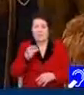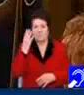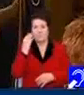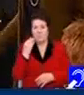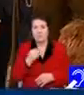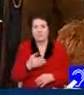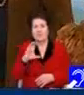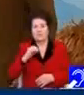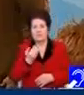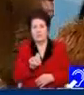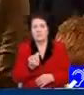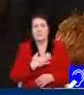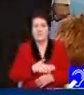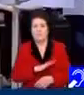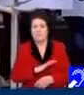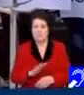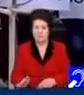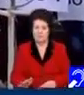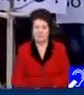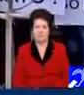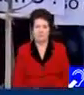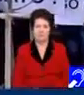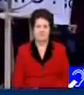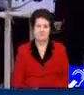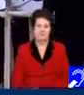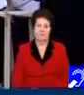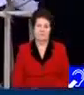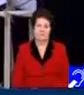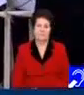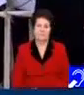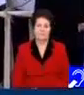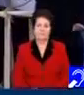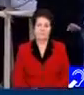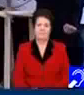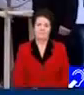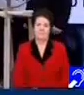Moldova, socialiștii sunt nemulțumiți.